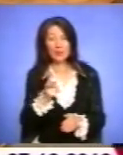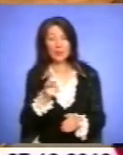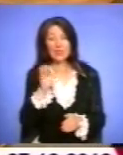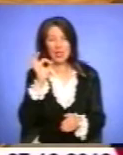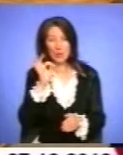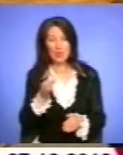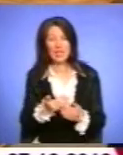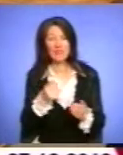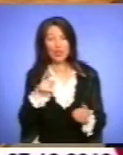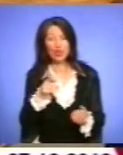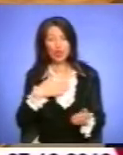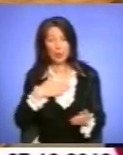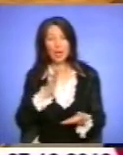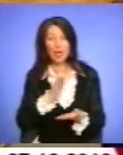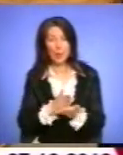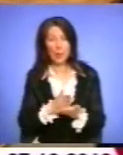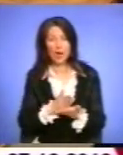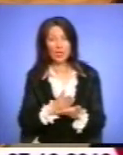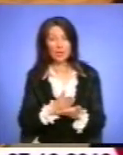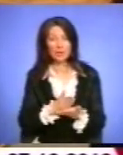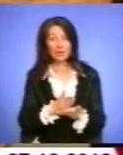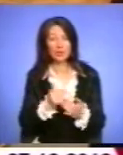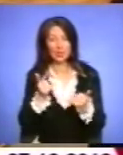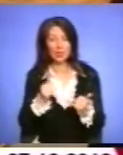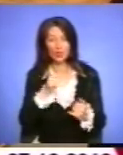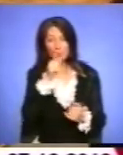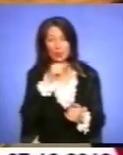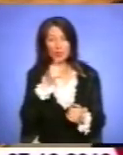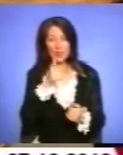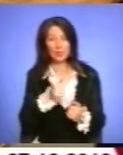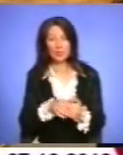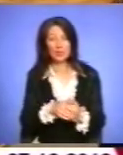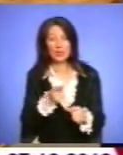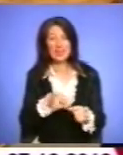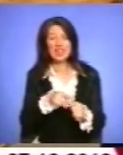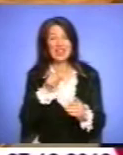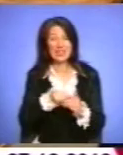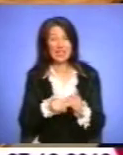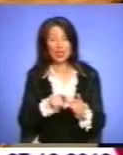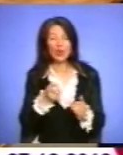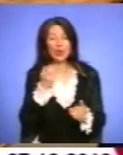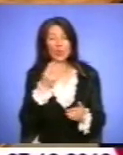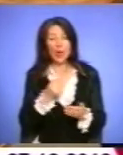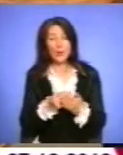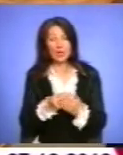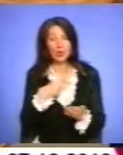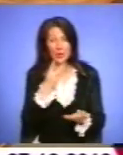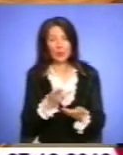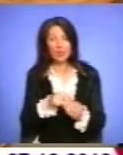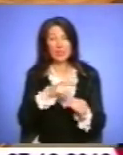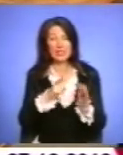12% від того, що ми мали в нинішньому році. Це значить, що якщо в бюджеті передбачено